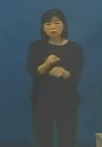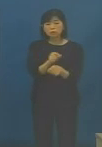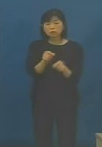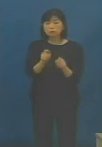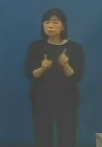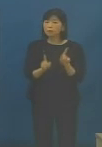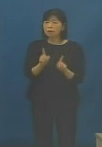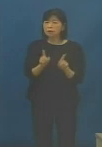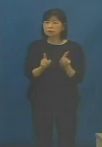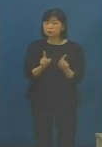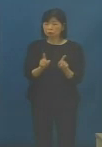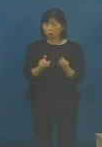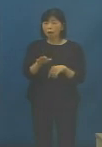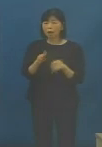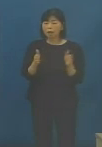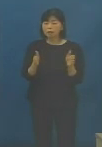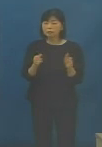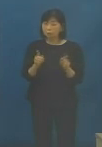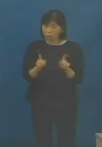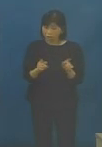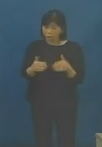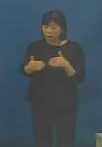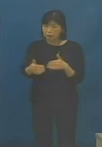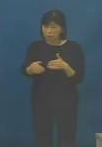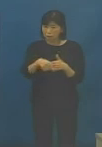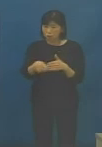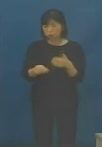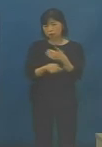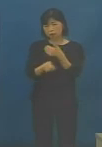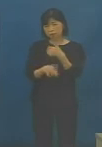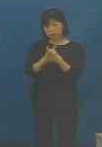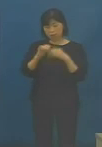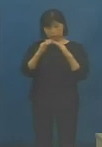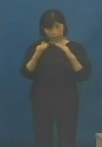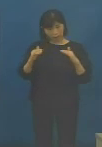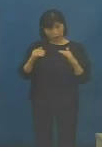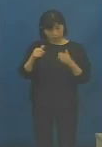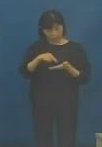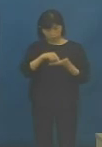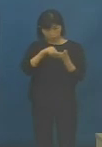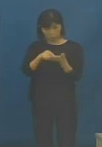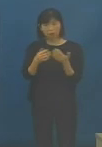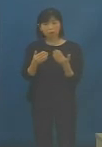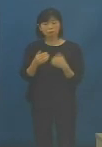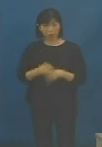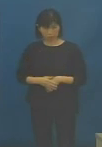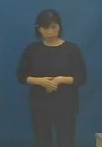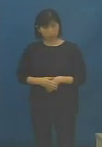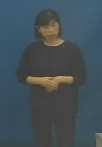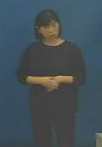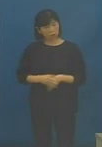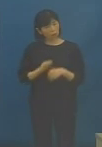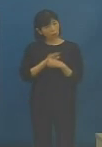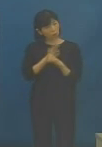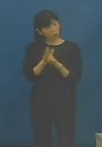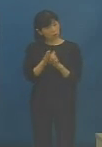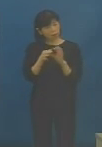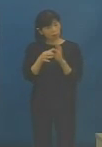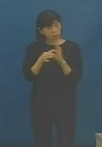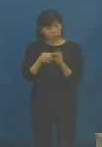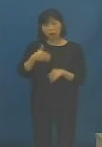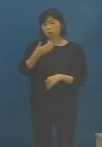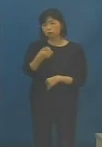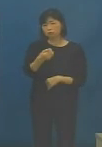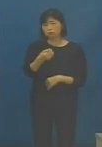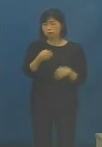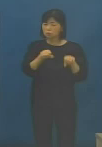に緊急のものを出していく必要があります。一つはコロナ関係で90億程度ございますが、